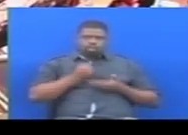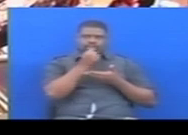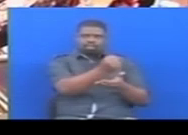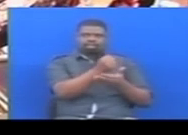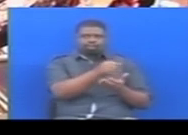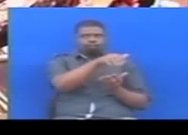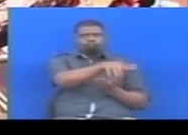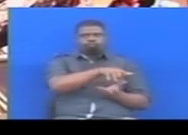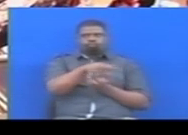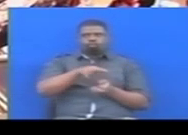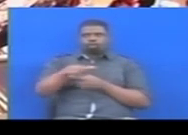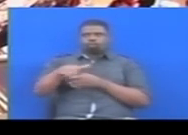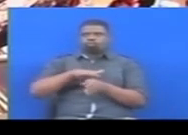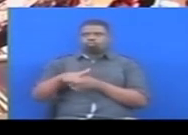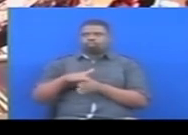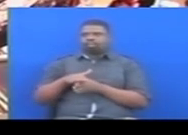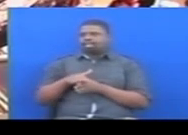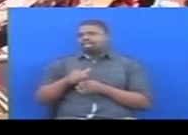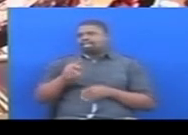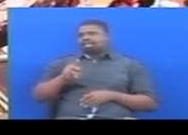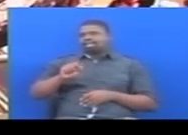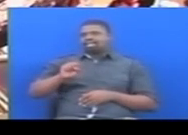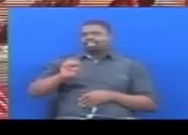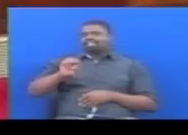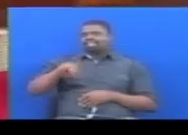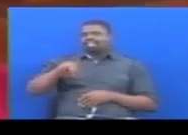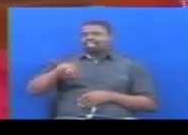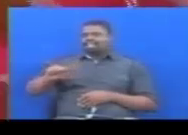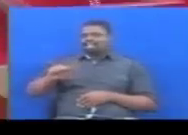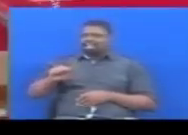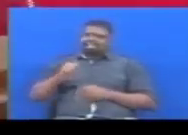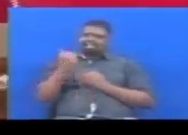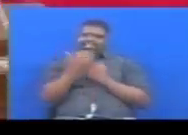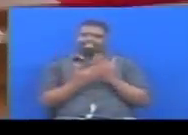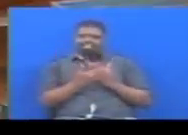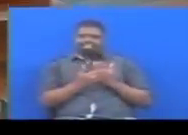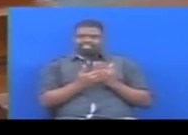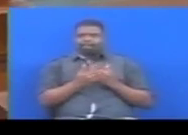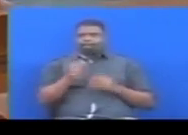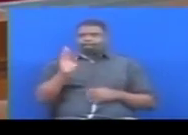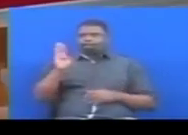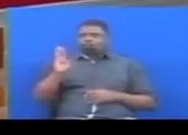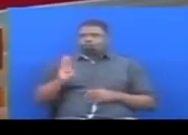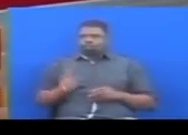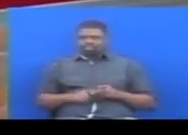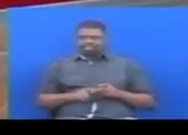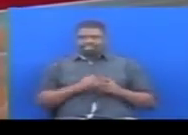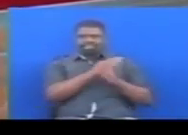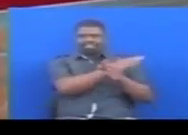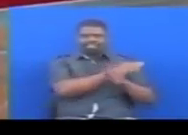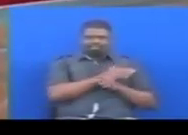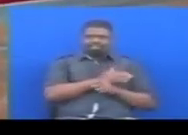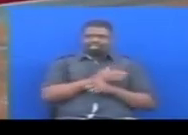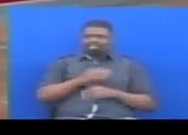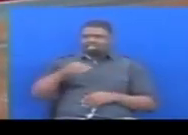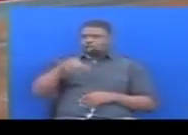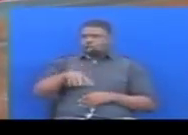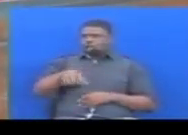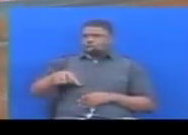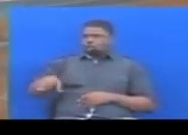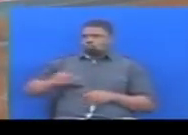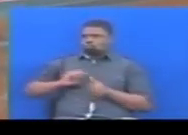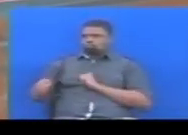kwa kutumia paseina katika ziwa Tanganyika ili hali nchi za Burundi, Zambia na DRC zinazopakana na ziwa hilo huruhusu uvuvi